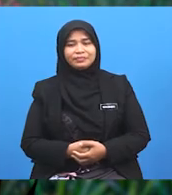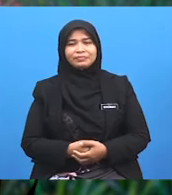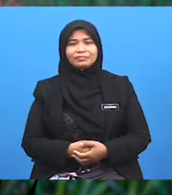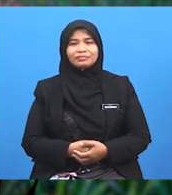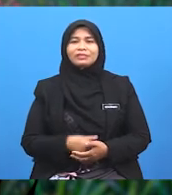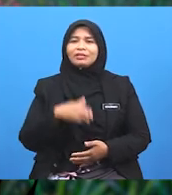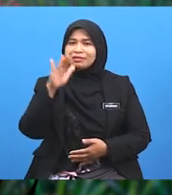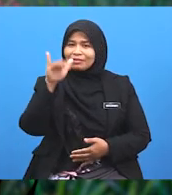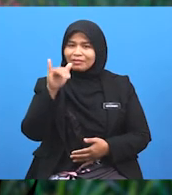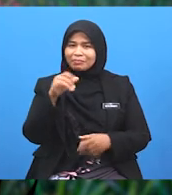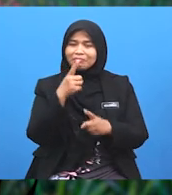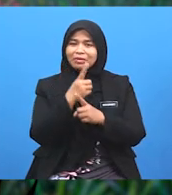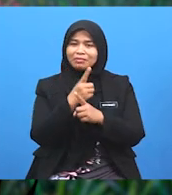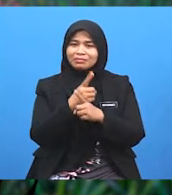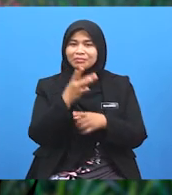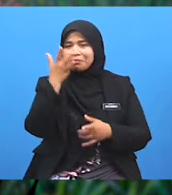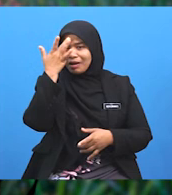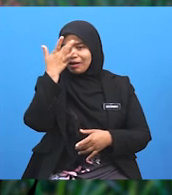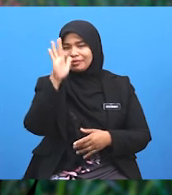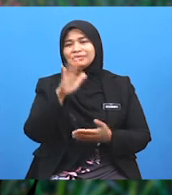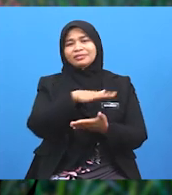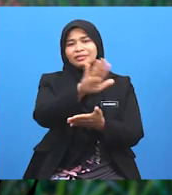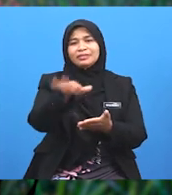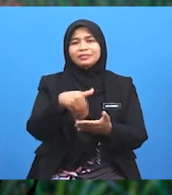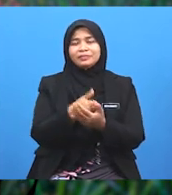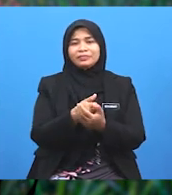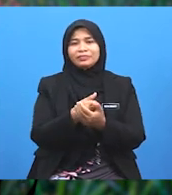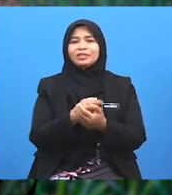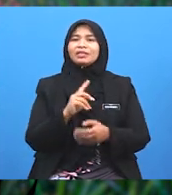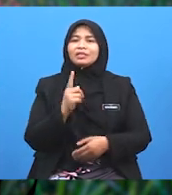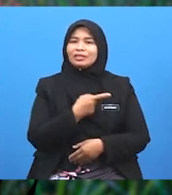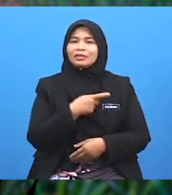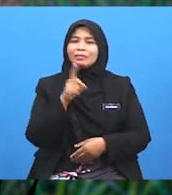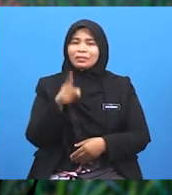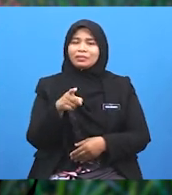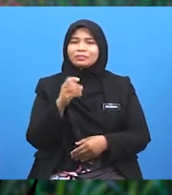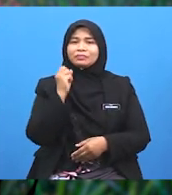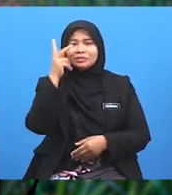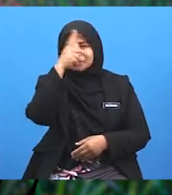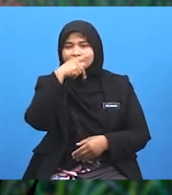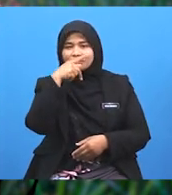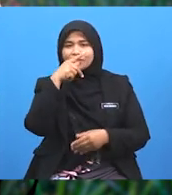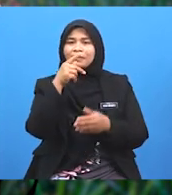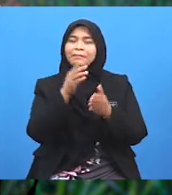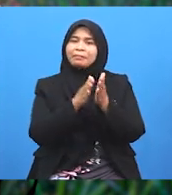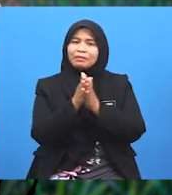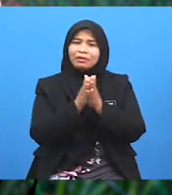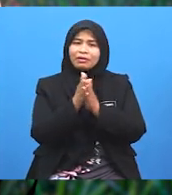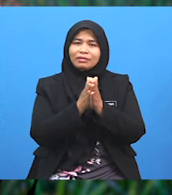Ya, betul. Pandai semut. Kita perlu bersikap rajin